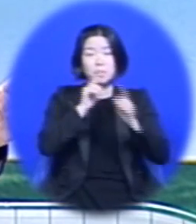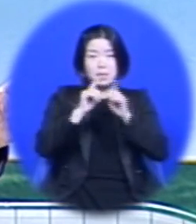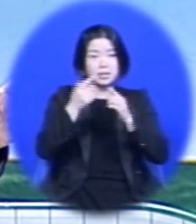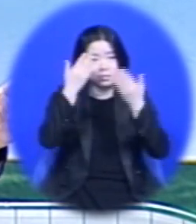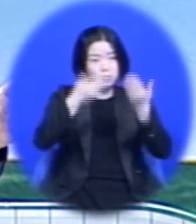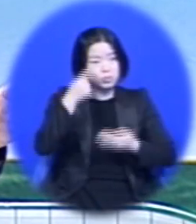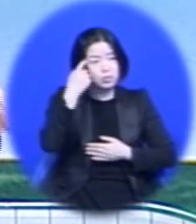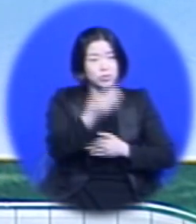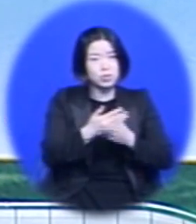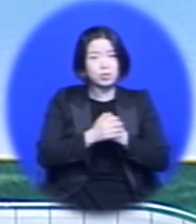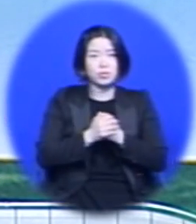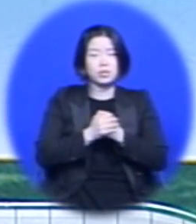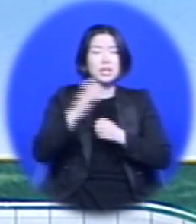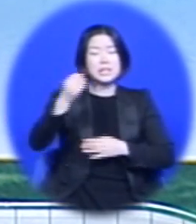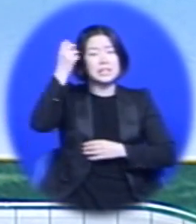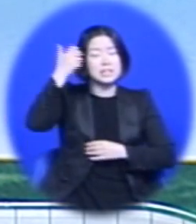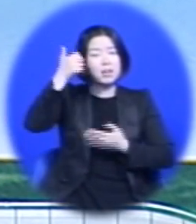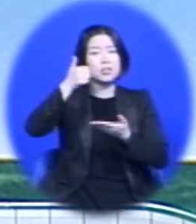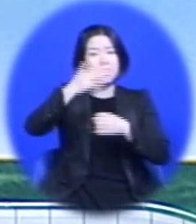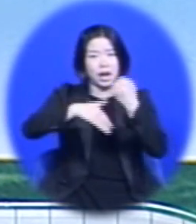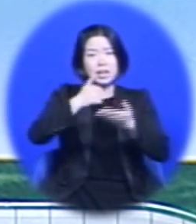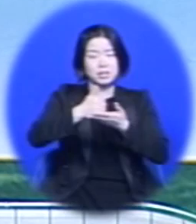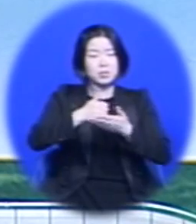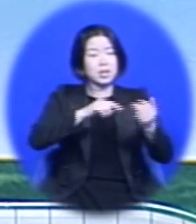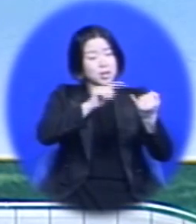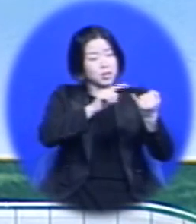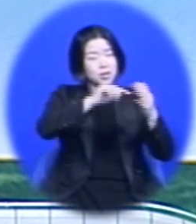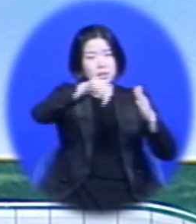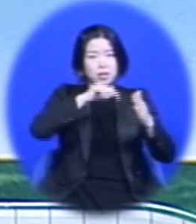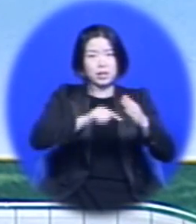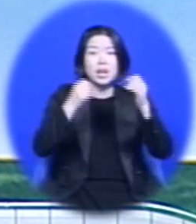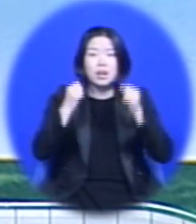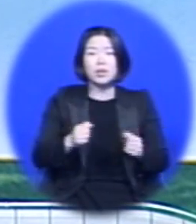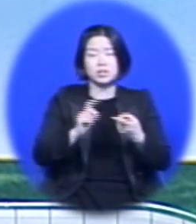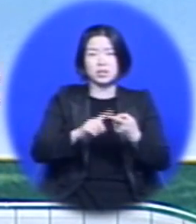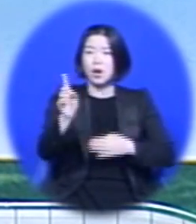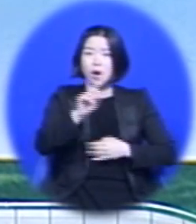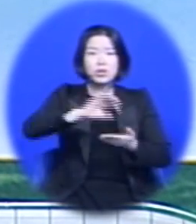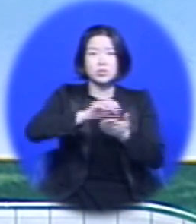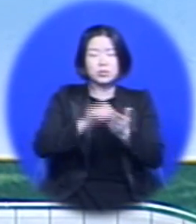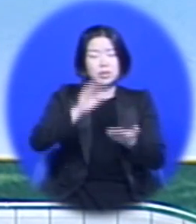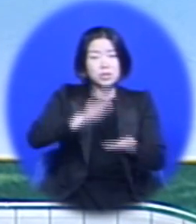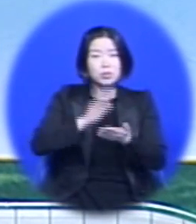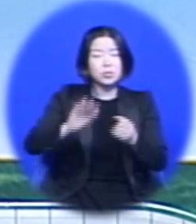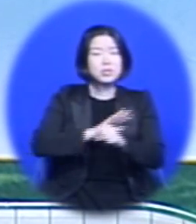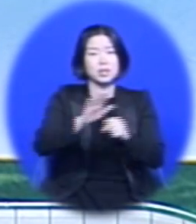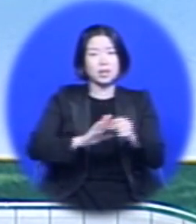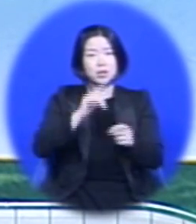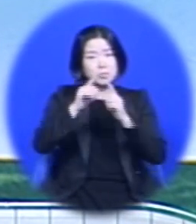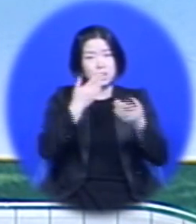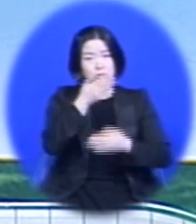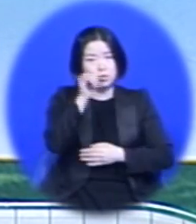말하셨죠. 성령 하나님께서 자매님 안에 거하신 것은 어느 정도의 뜨거운 사랑을 말하는